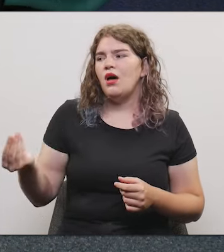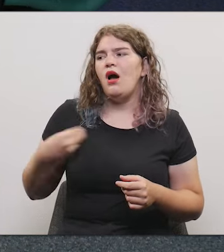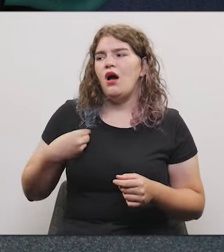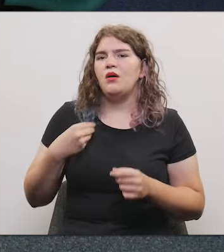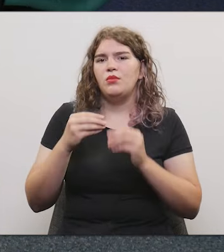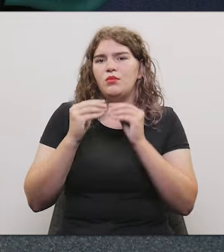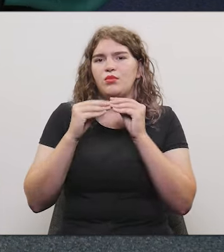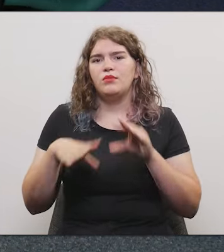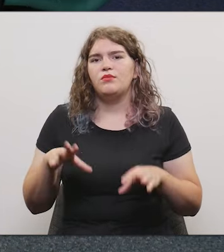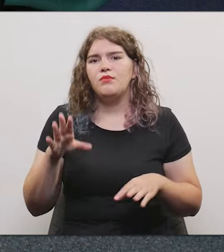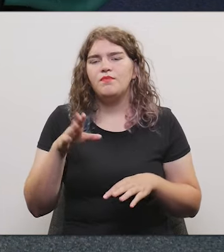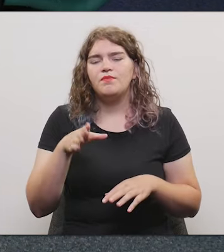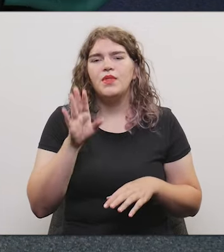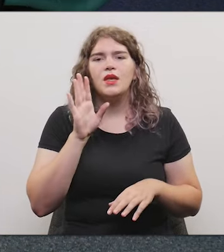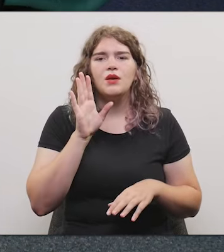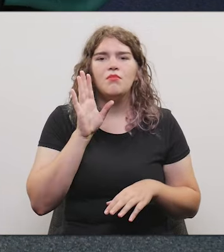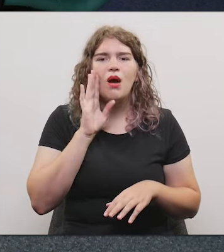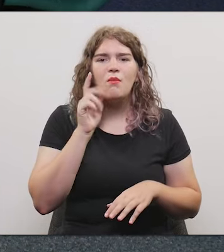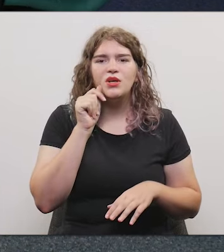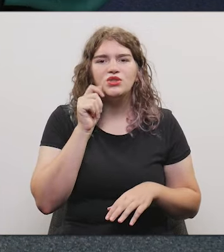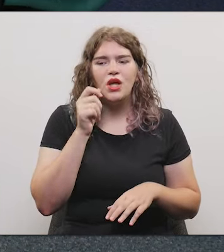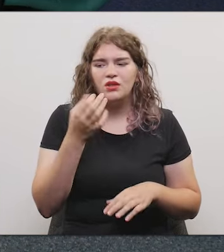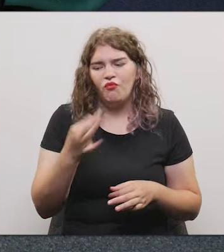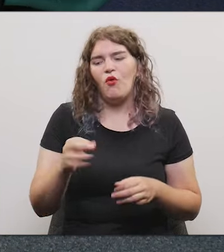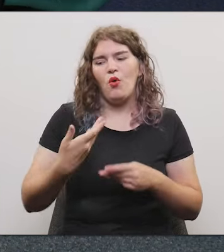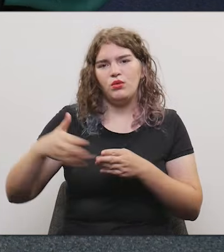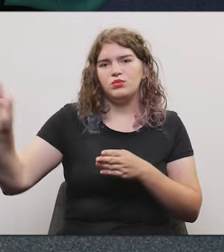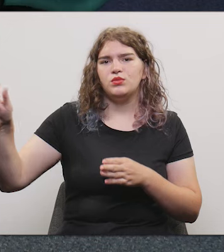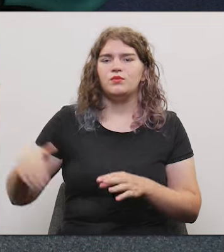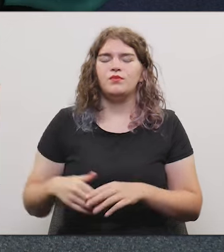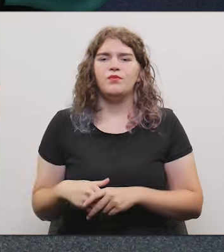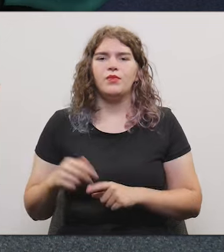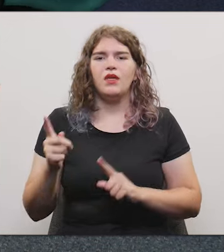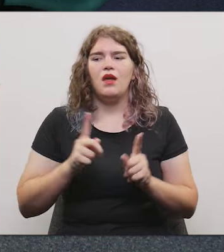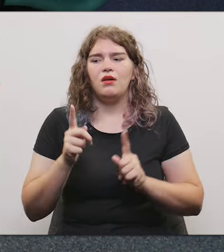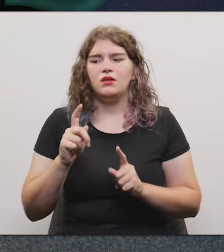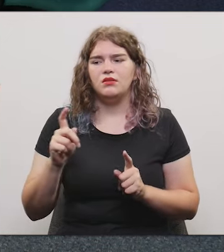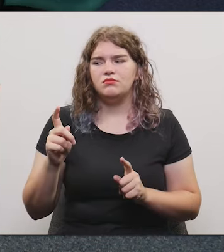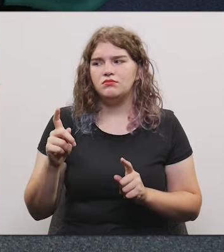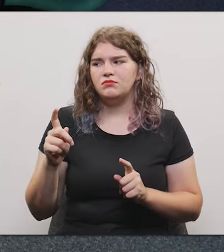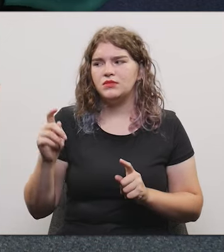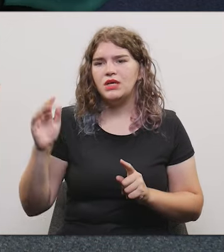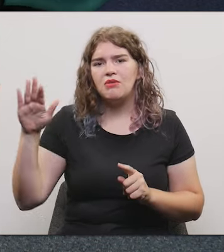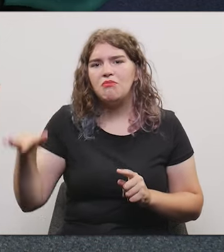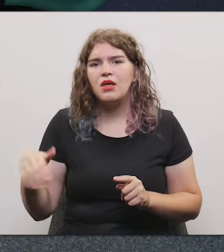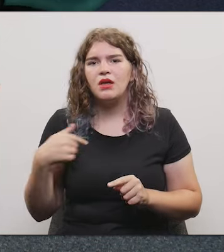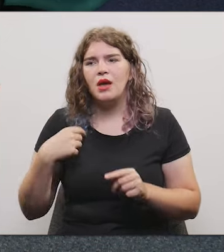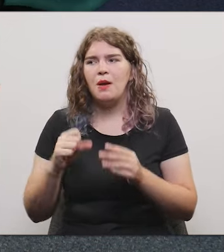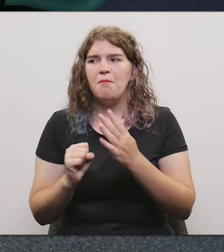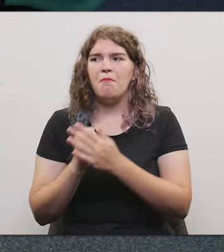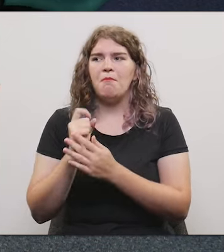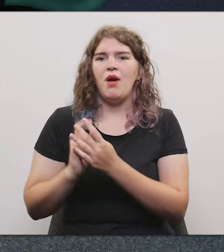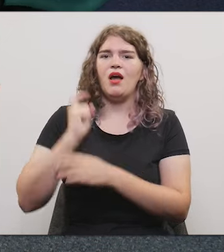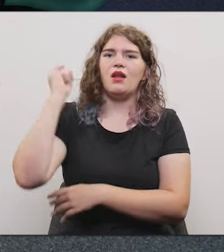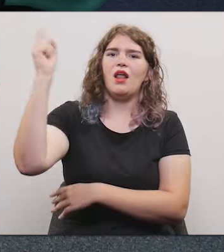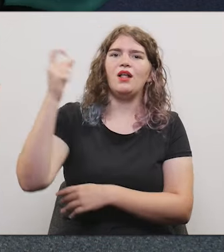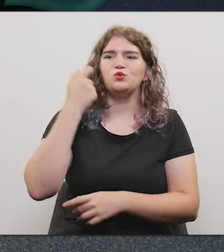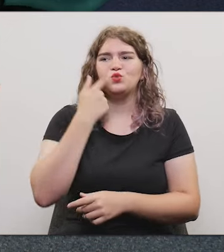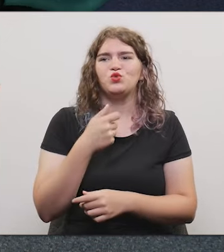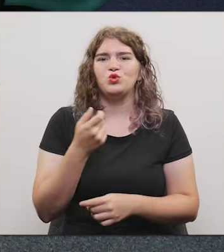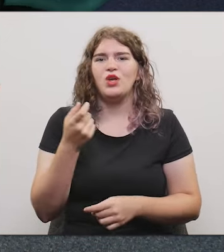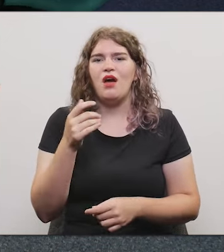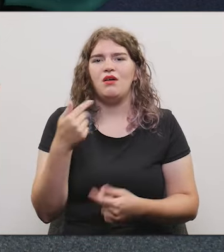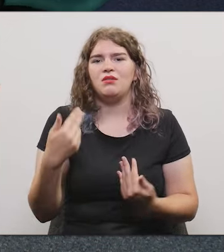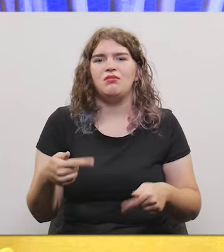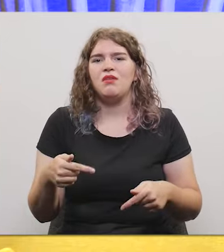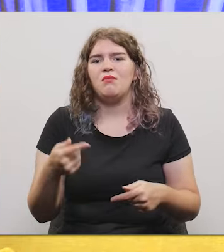fost binecuvântată că am avut părinți deschiși la minte să mă lase să mă duc. Deși eram mică, eram mai înaltă așa și nu știa nimeni